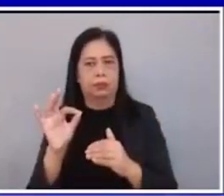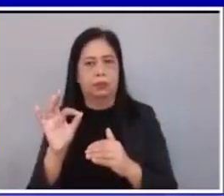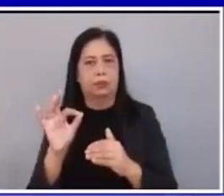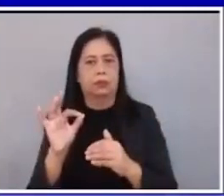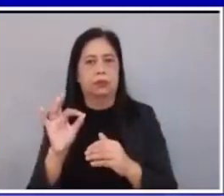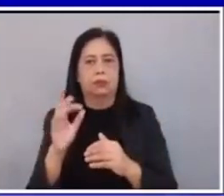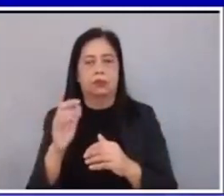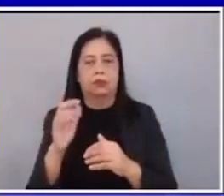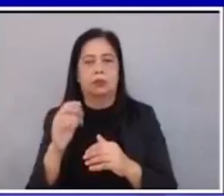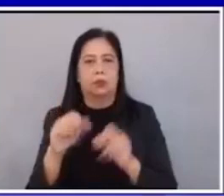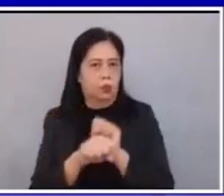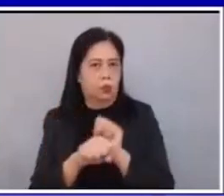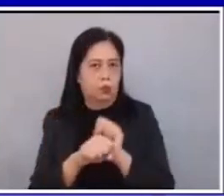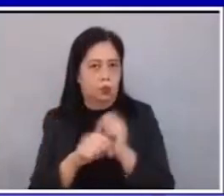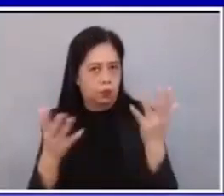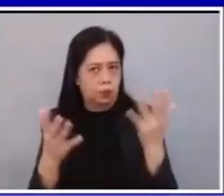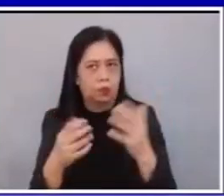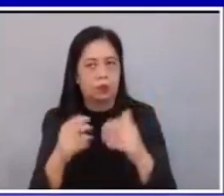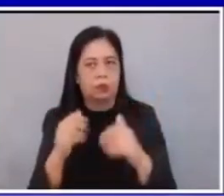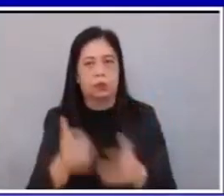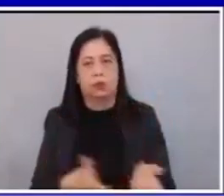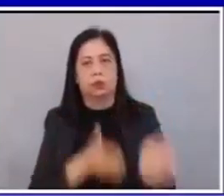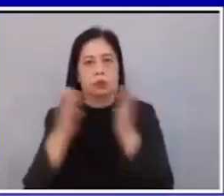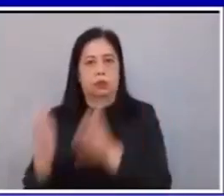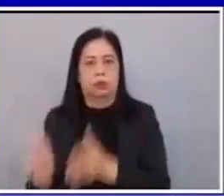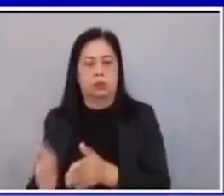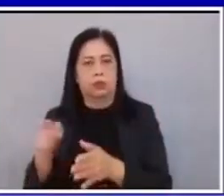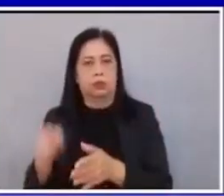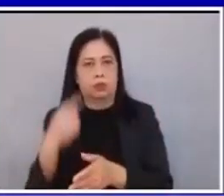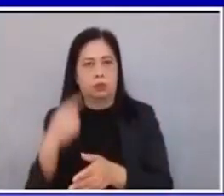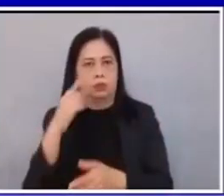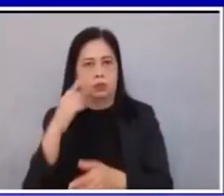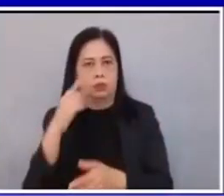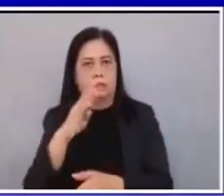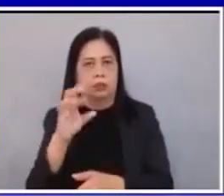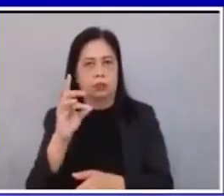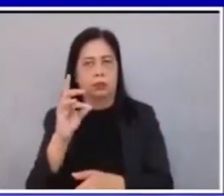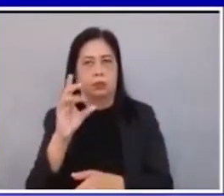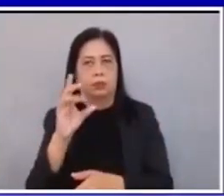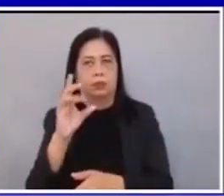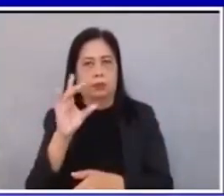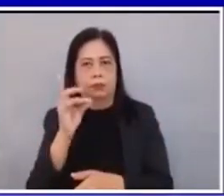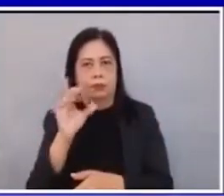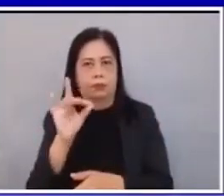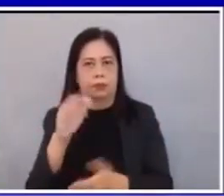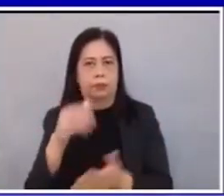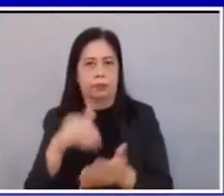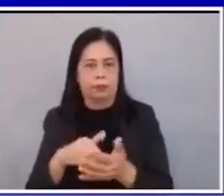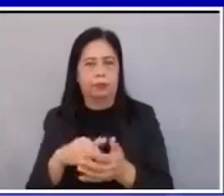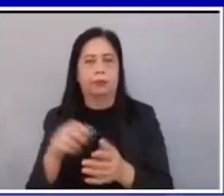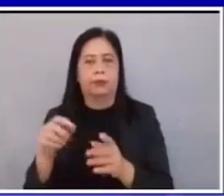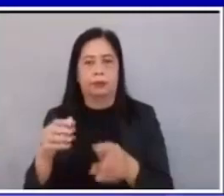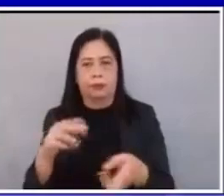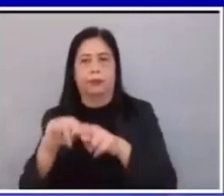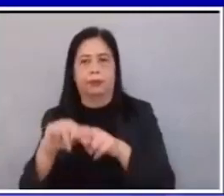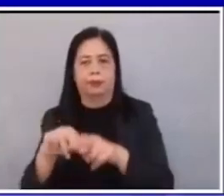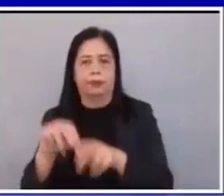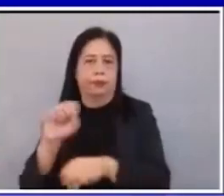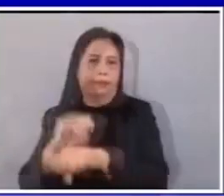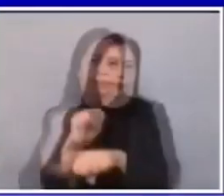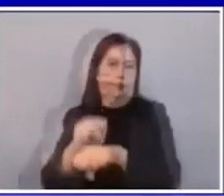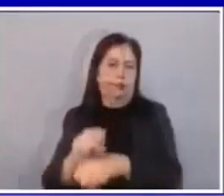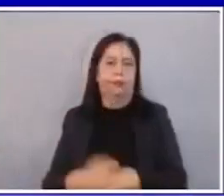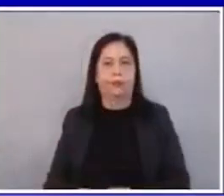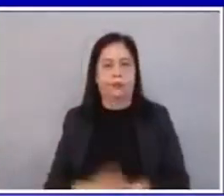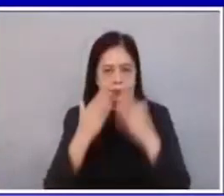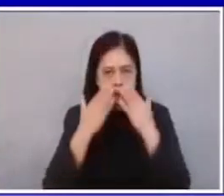kung titingnan natin yung other side naman, 478,000 yung dagdag naman sa employed. Thank you. Thank